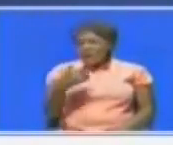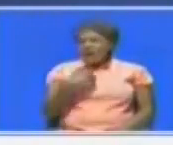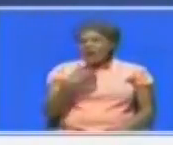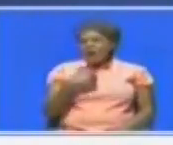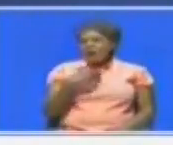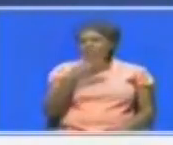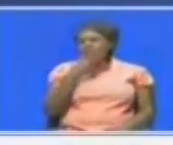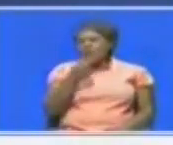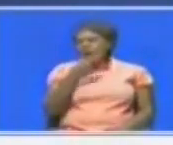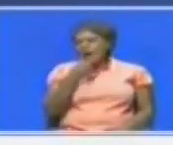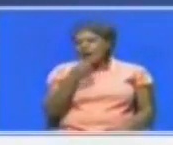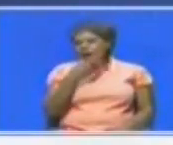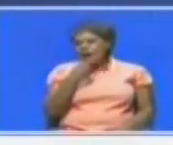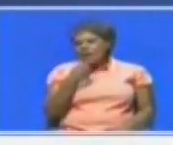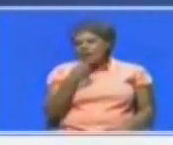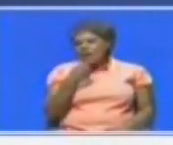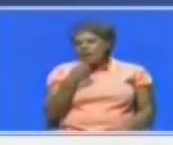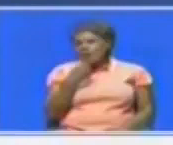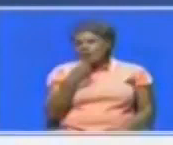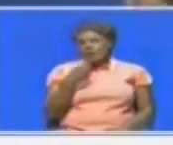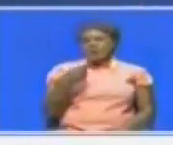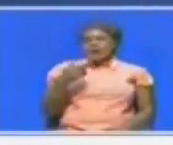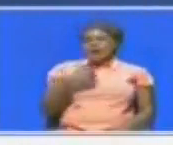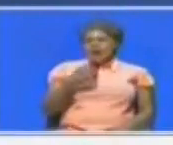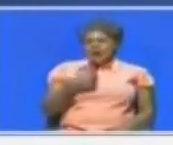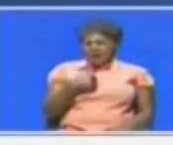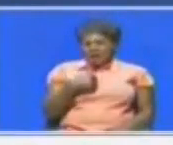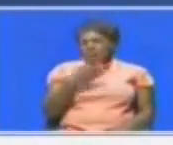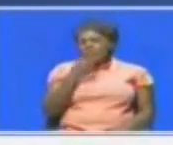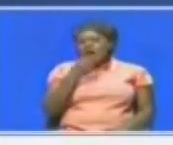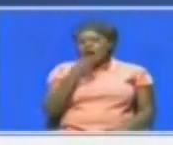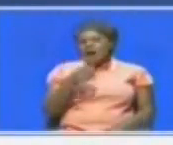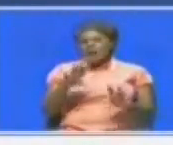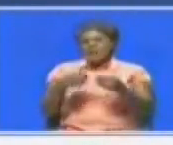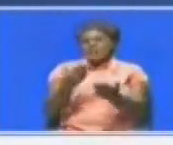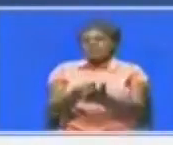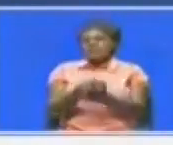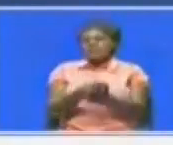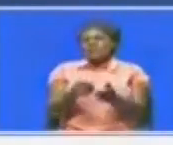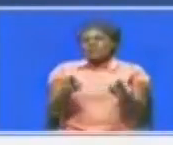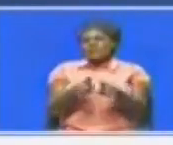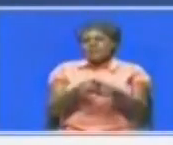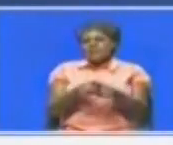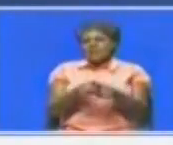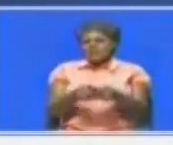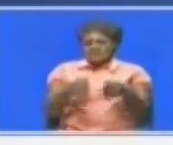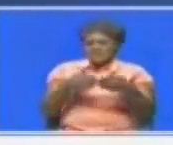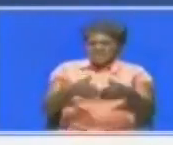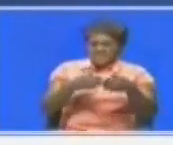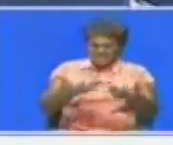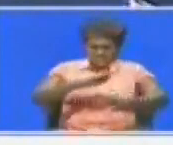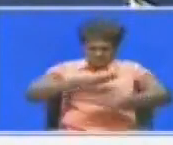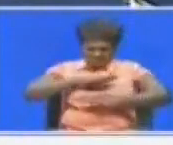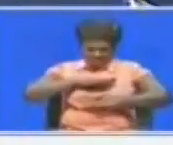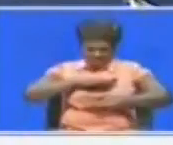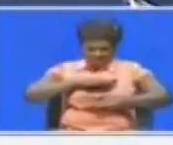wa kunitunza, awe mume wa ndoa, niwe na mume wa kunipatia pesa kwa wale wanaume wao wapatie pesa, na mume wa kunitosheleza tendo la ndoa.